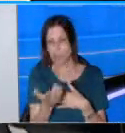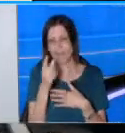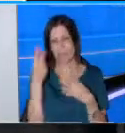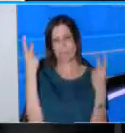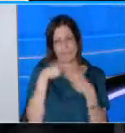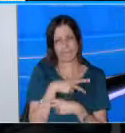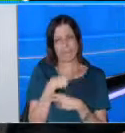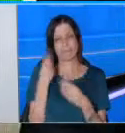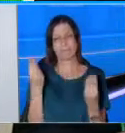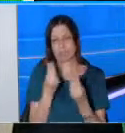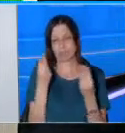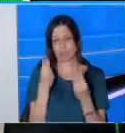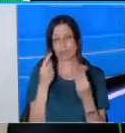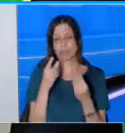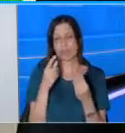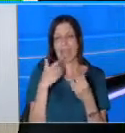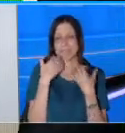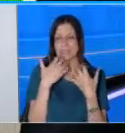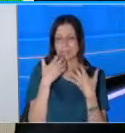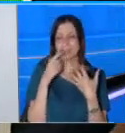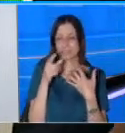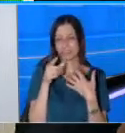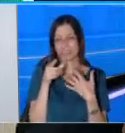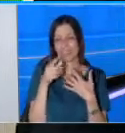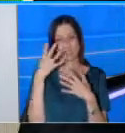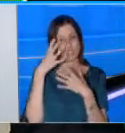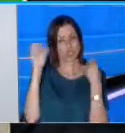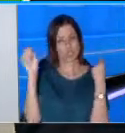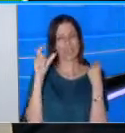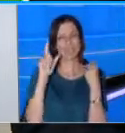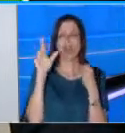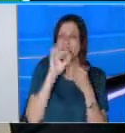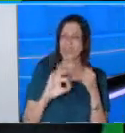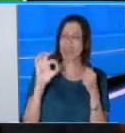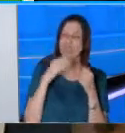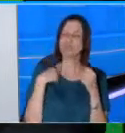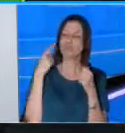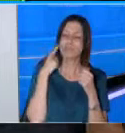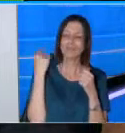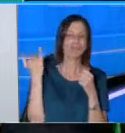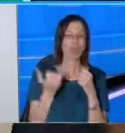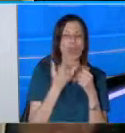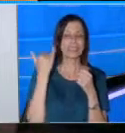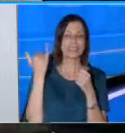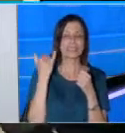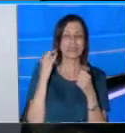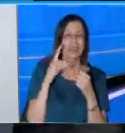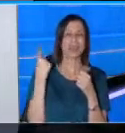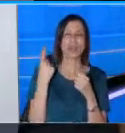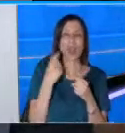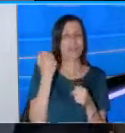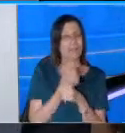מבין דבר או שניים בהסברה בהיותך שגריר, אבל אנחנו עדיין כל הזמן שומעים, כל סבב וסבב, כל מבצע